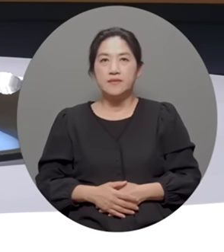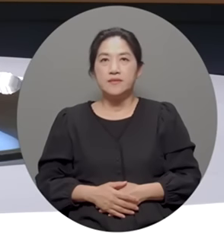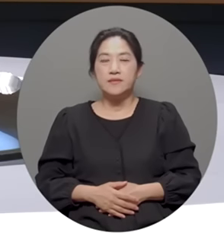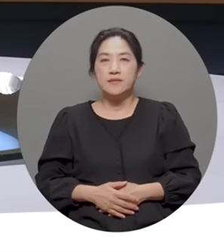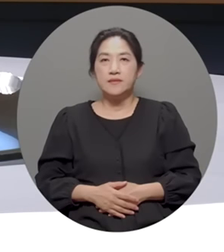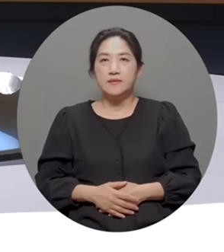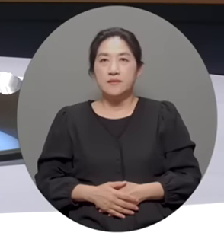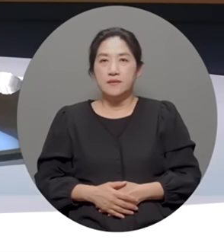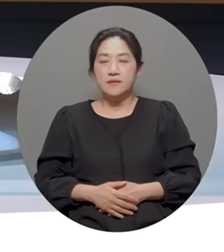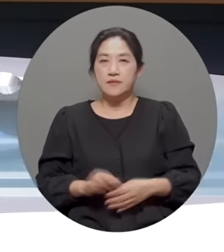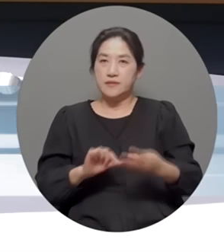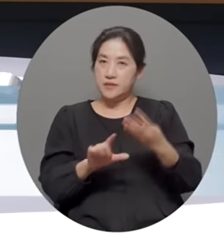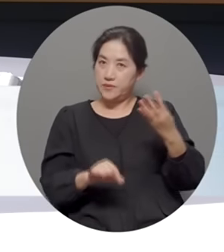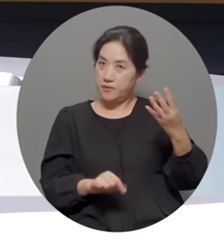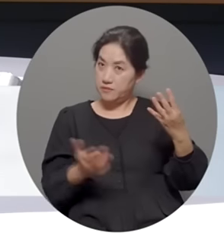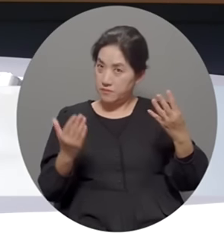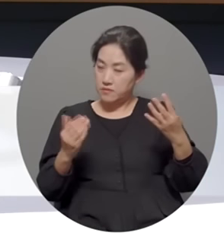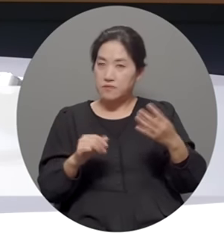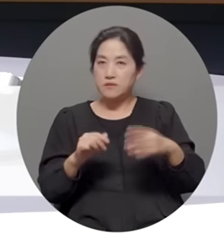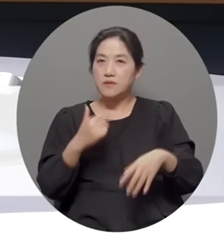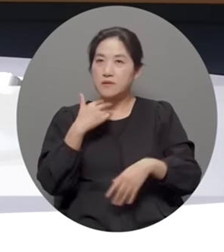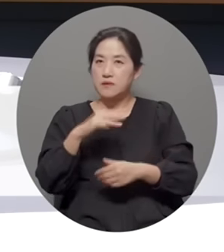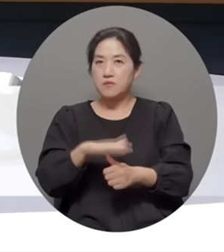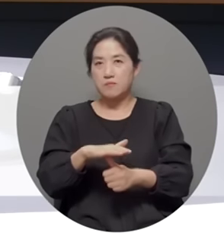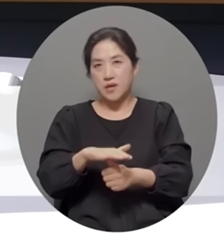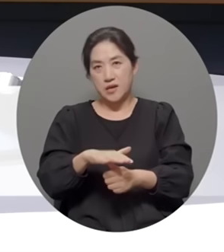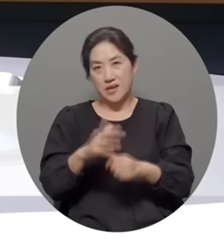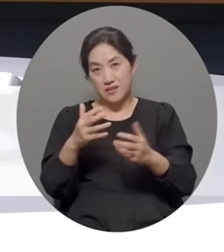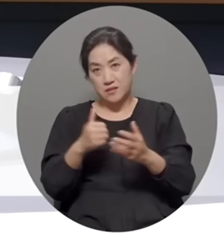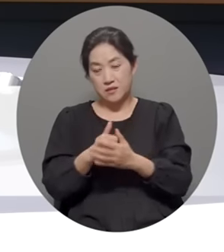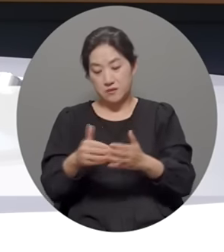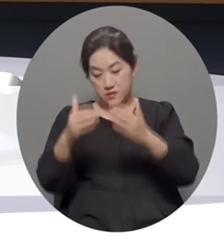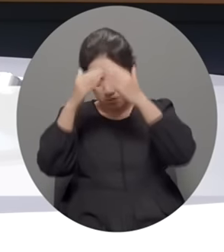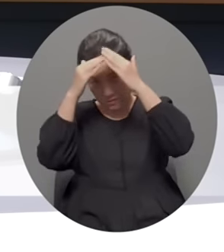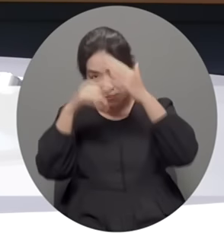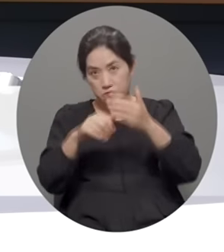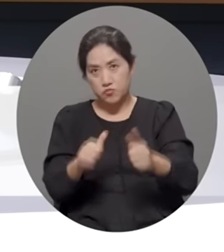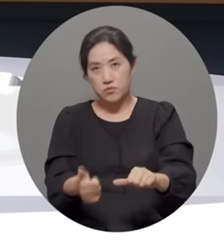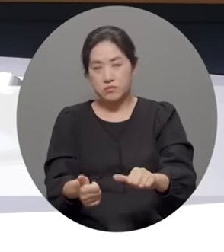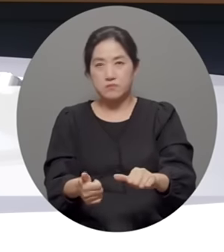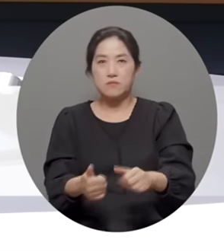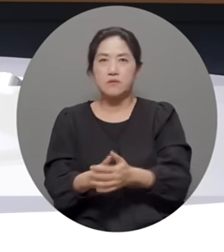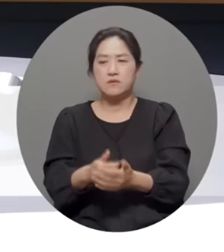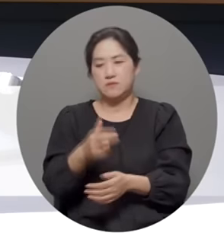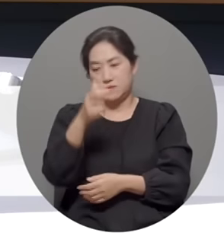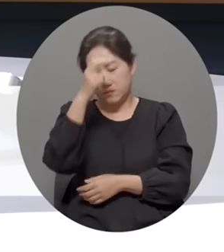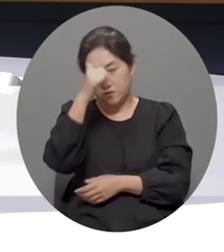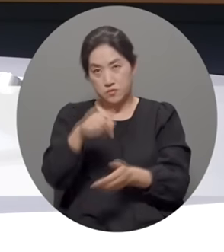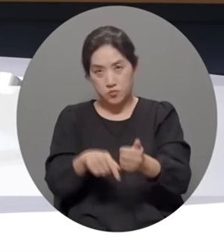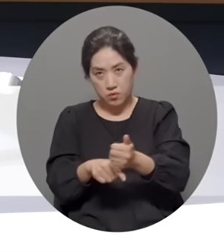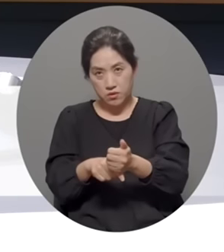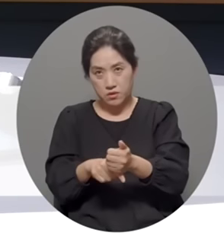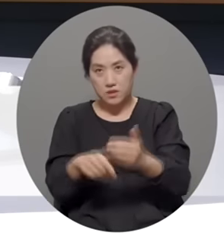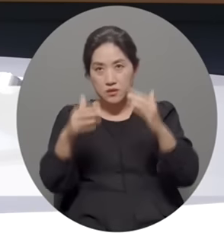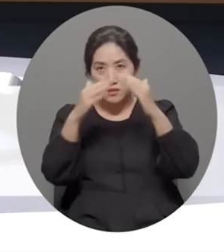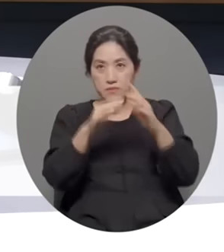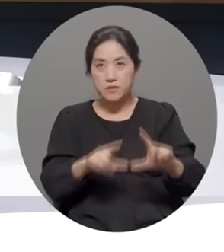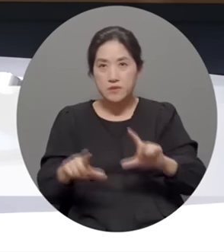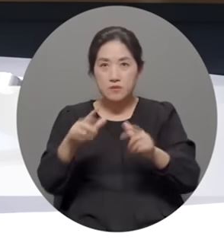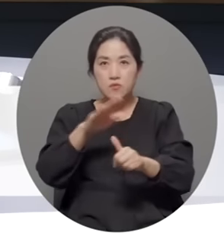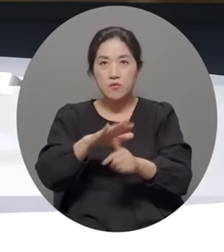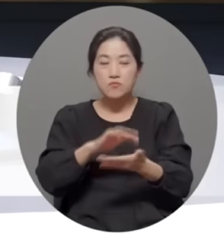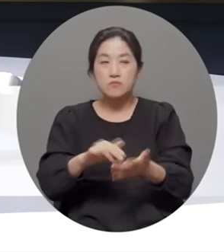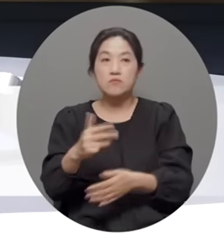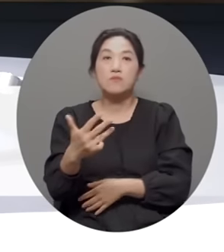지난달 8살 남자아이가 자신이 살던 집에서 숨진 채 발견됐습니다. 경찰 수사 결과 이 집에 살던